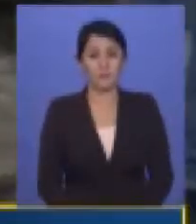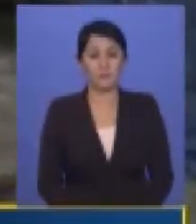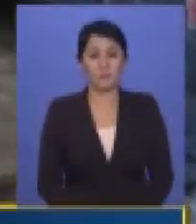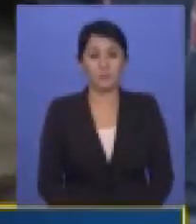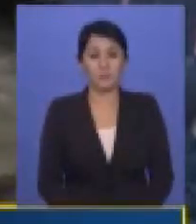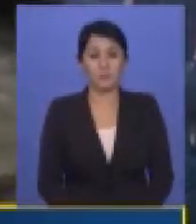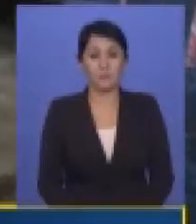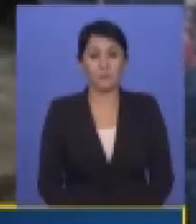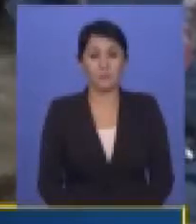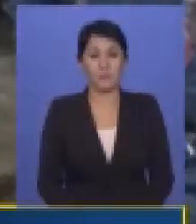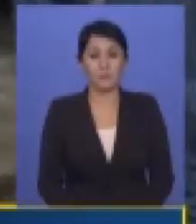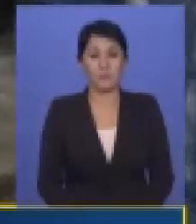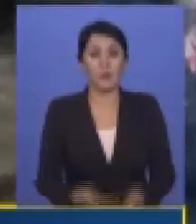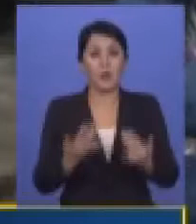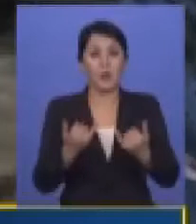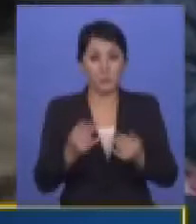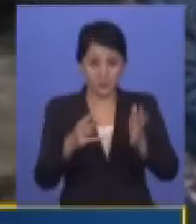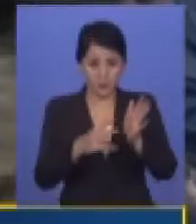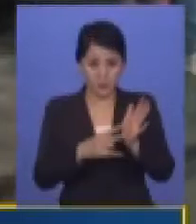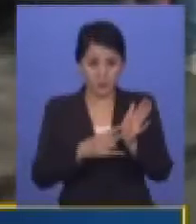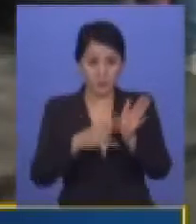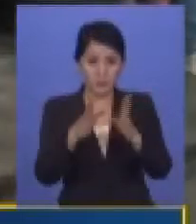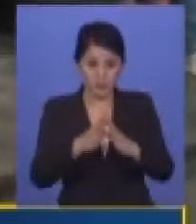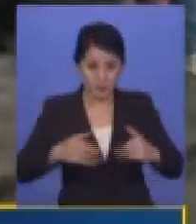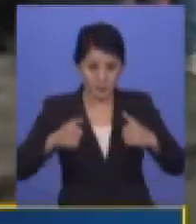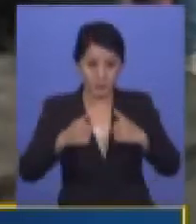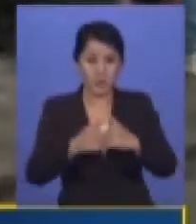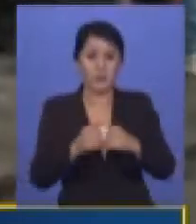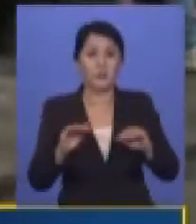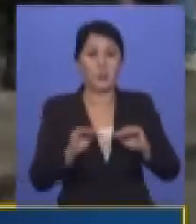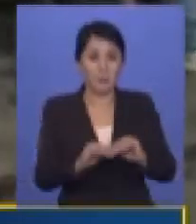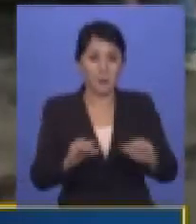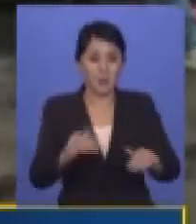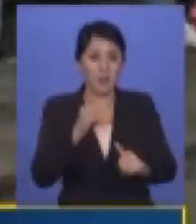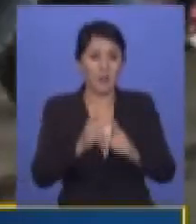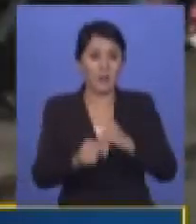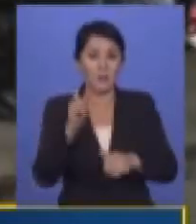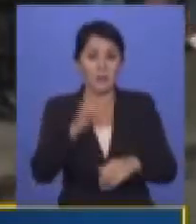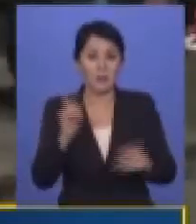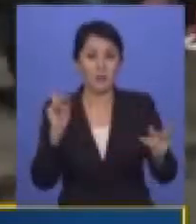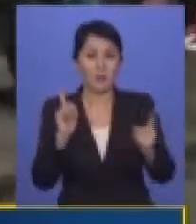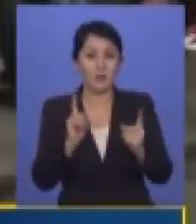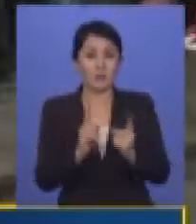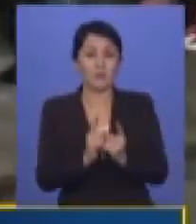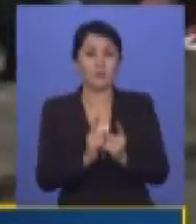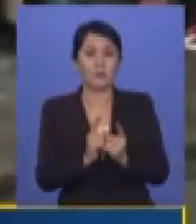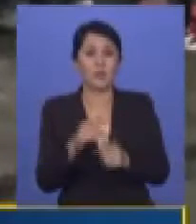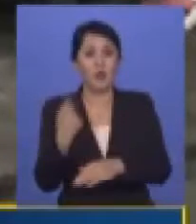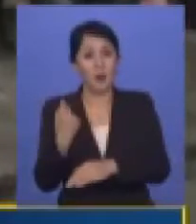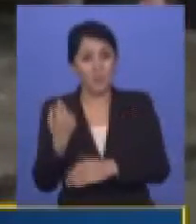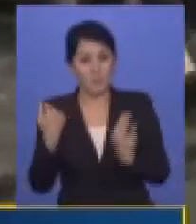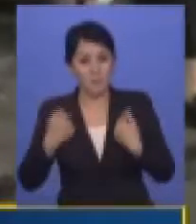70 многодетных семей. Бүгінде бізде 70 көп балалы отбасы бар. Отбасылар әр жексенбі сайын осы жерде жиналып, керек жарақтарын алады.